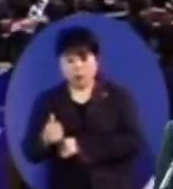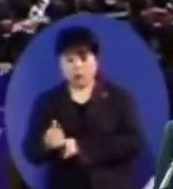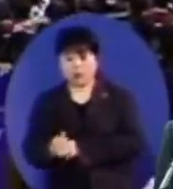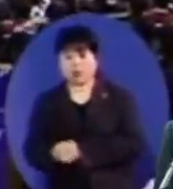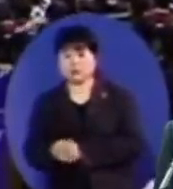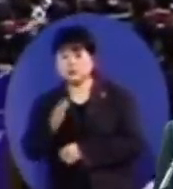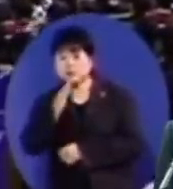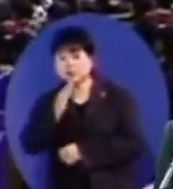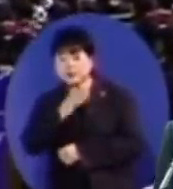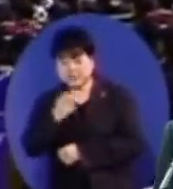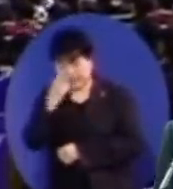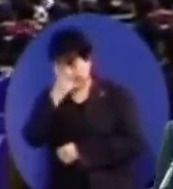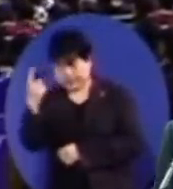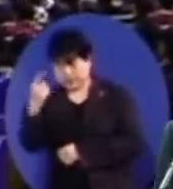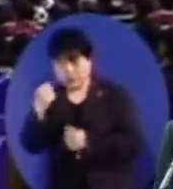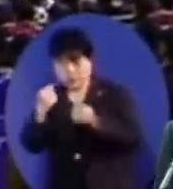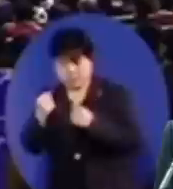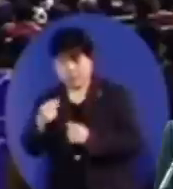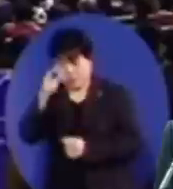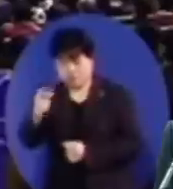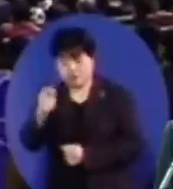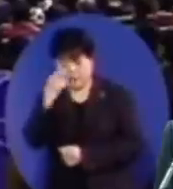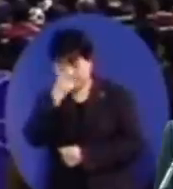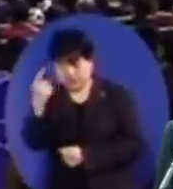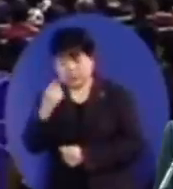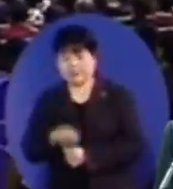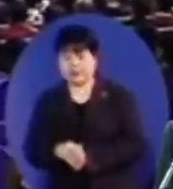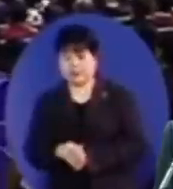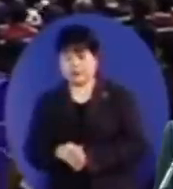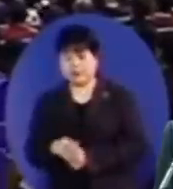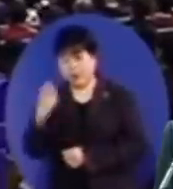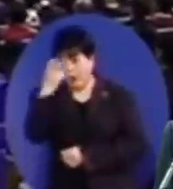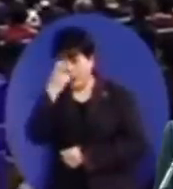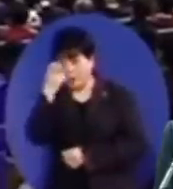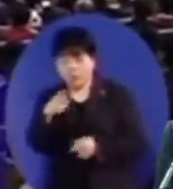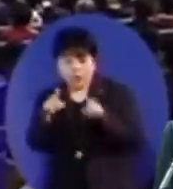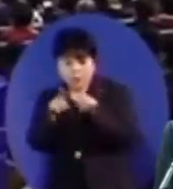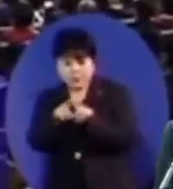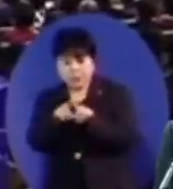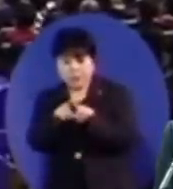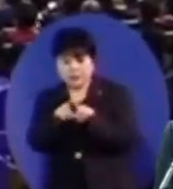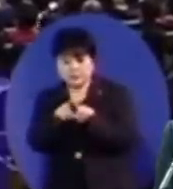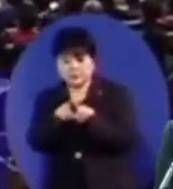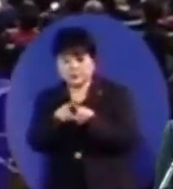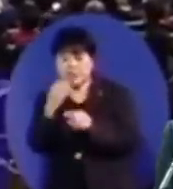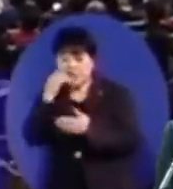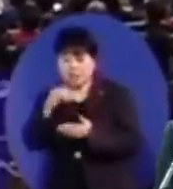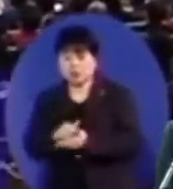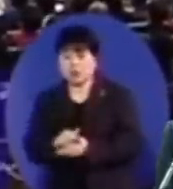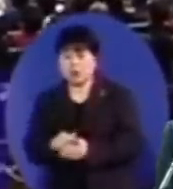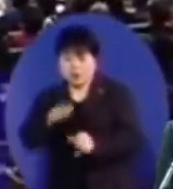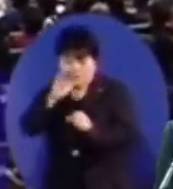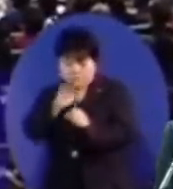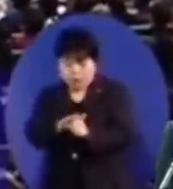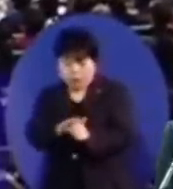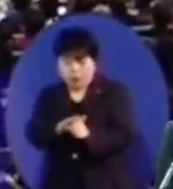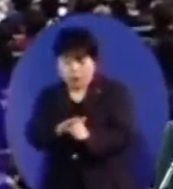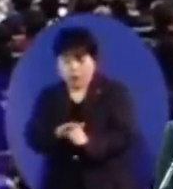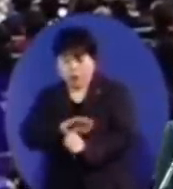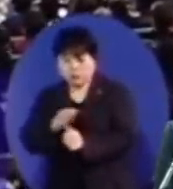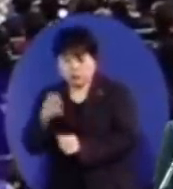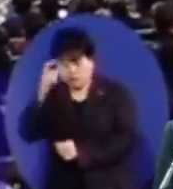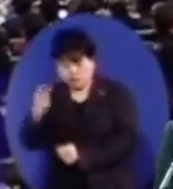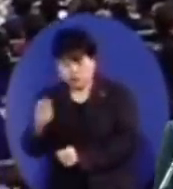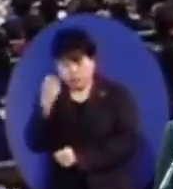경비병이 있으니 가서 힘대로 굳게 지키라 하거늘 그들이 경비병과 함께 가서 돌을 임봉하고 무덤을 굳게